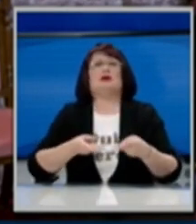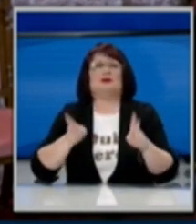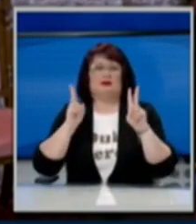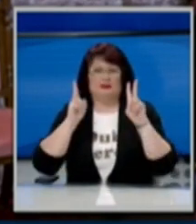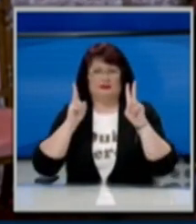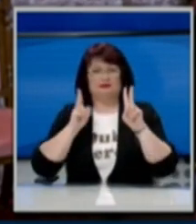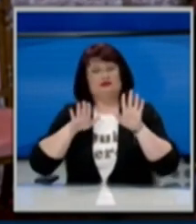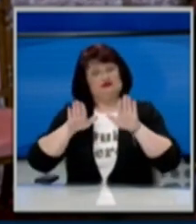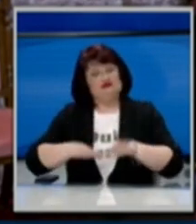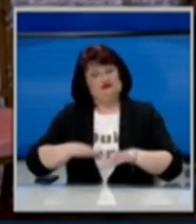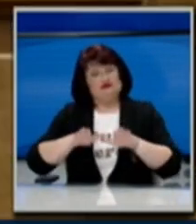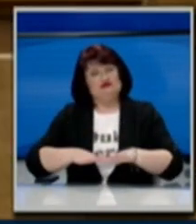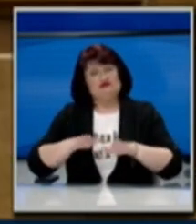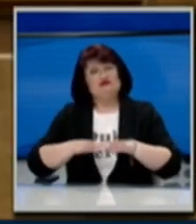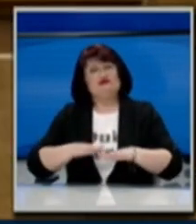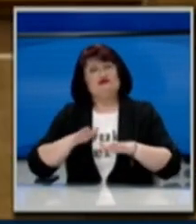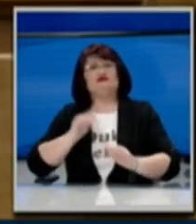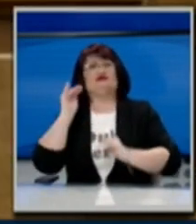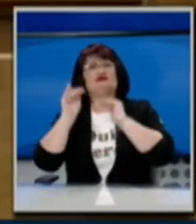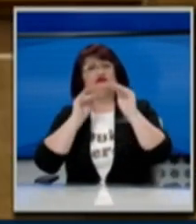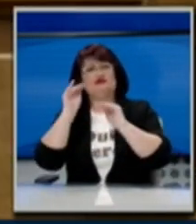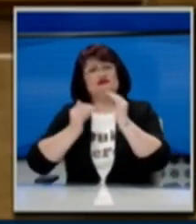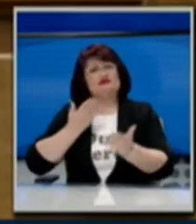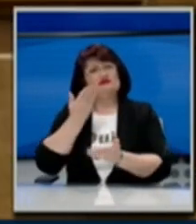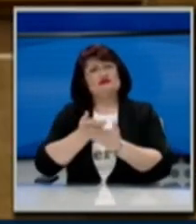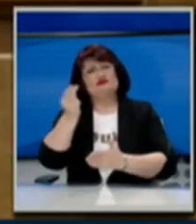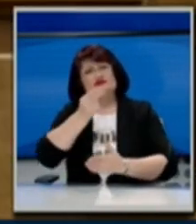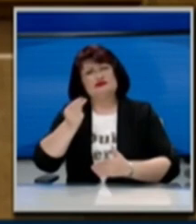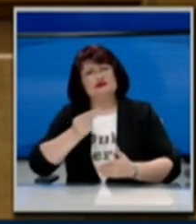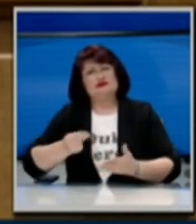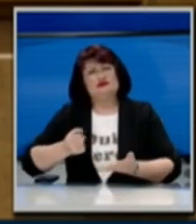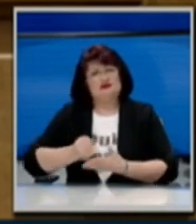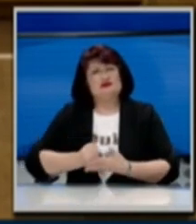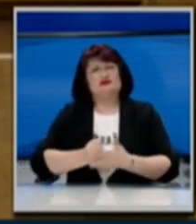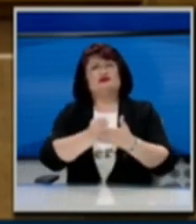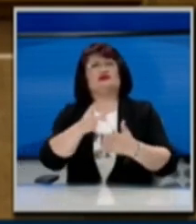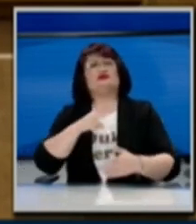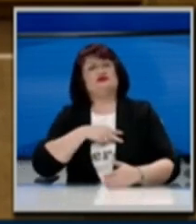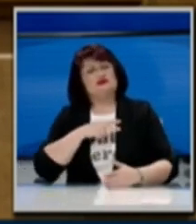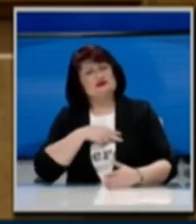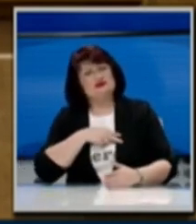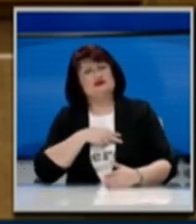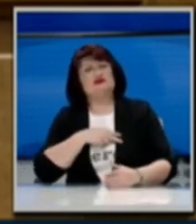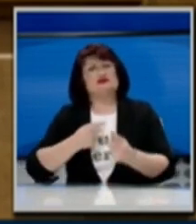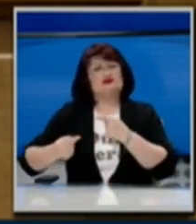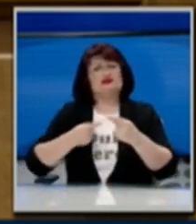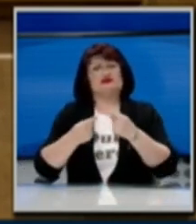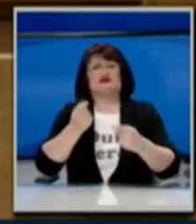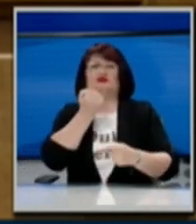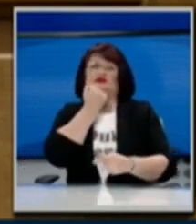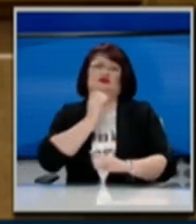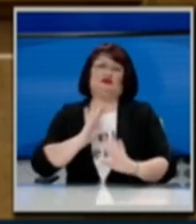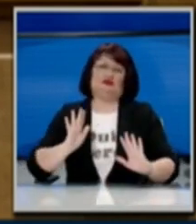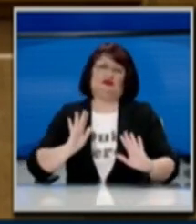να είναι παρούσα, να θέτει θέματα, να στηρίζει τα σωστά, να αντιμάχεται τα